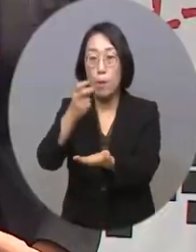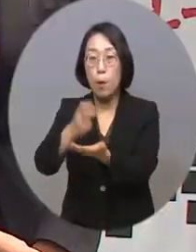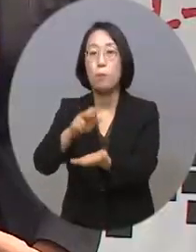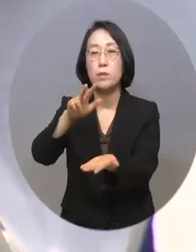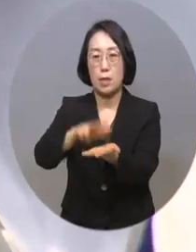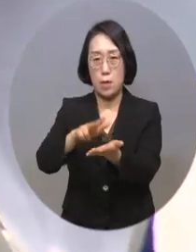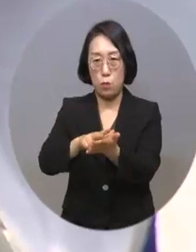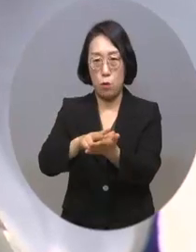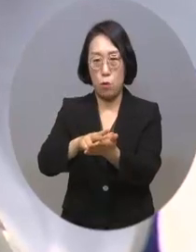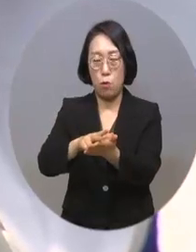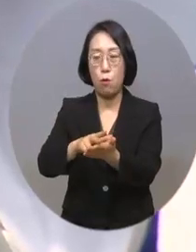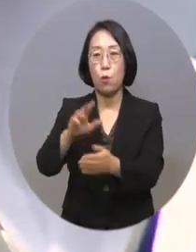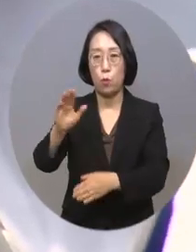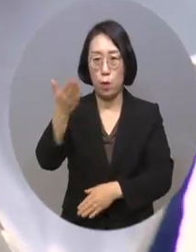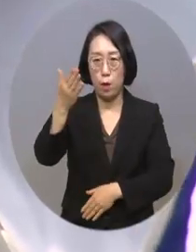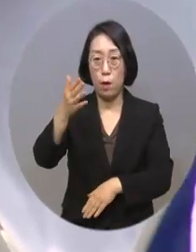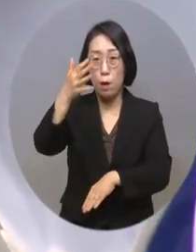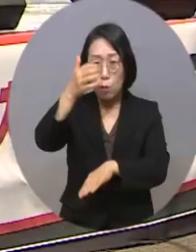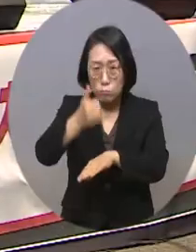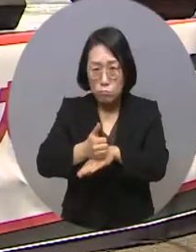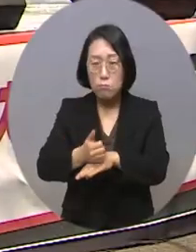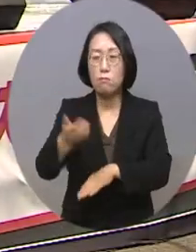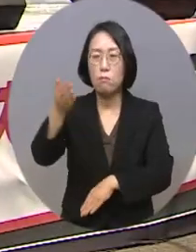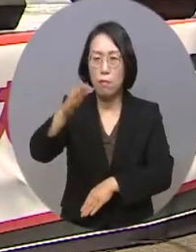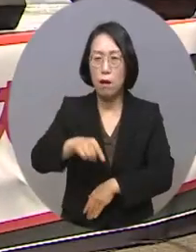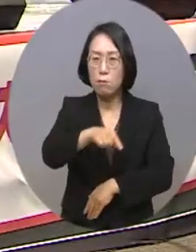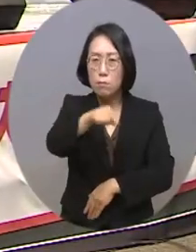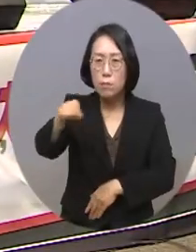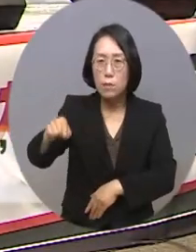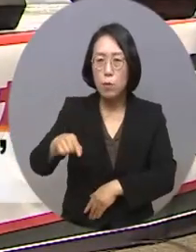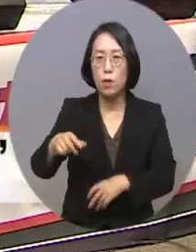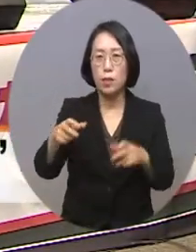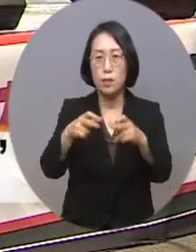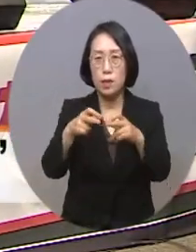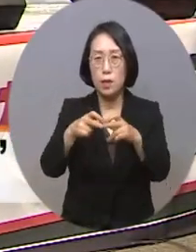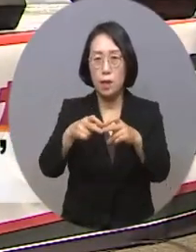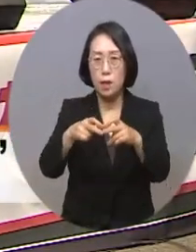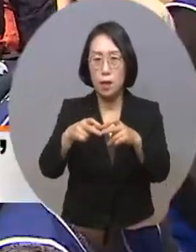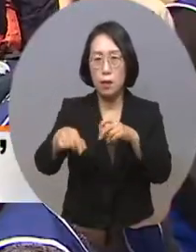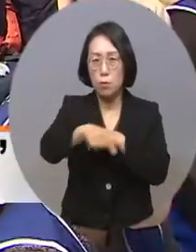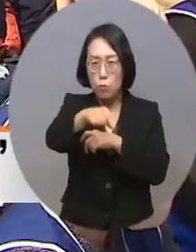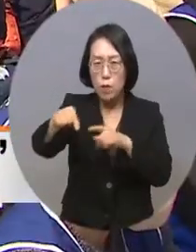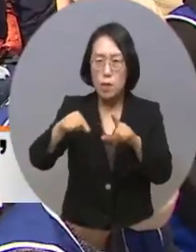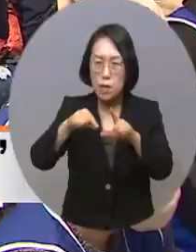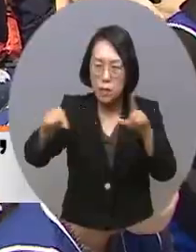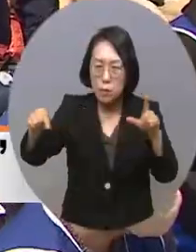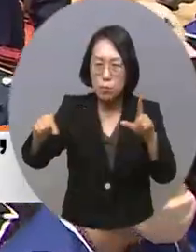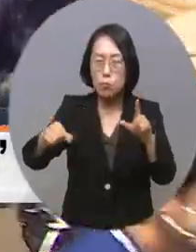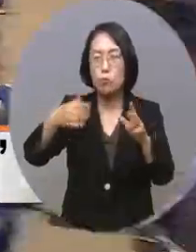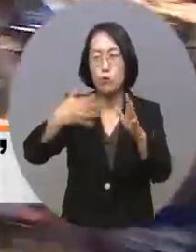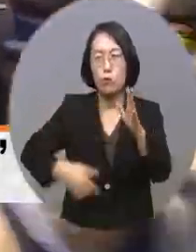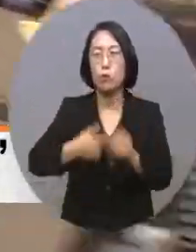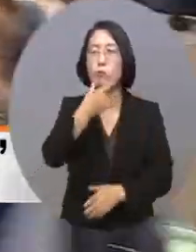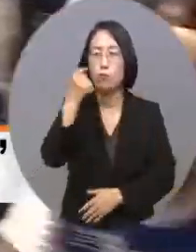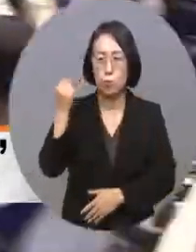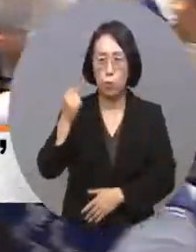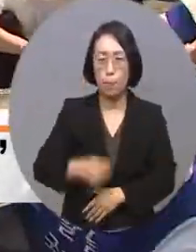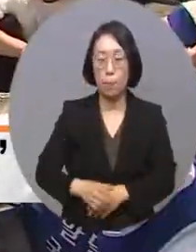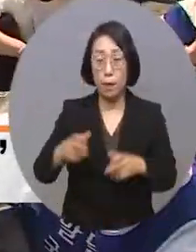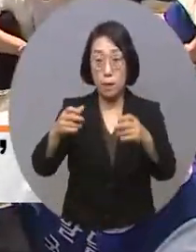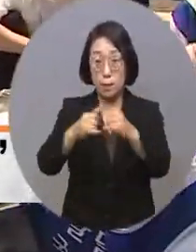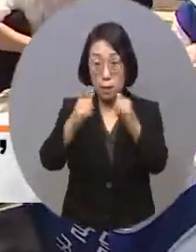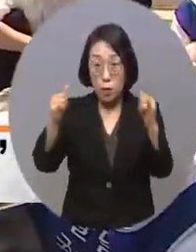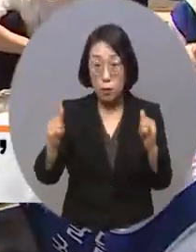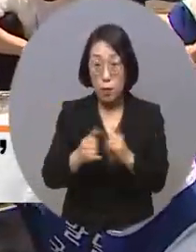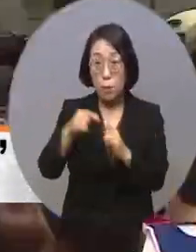이끌어냈습니다. 이러한 성과에도 불구하고 장애계의 눈길은 따갑기만 합니다. 여전히 지역사회에서 발달장애인에